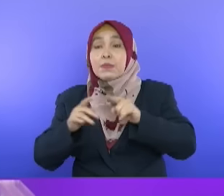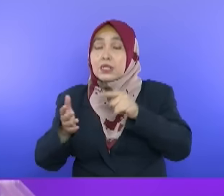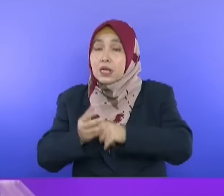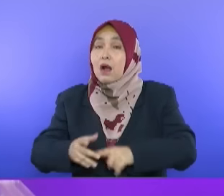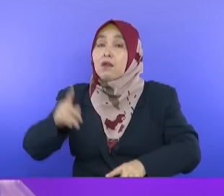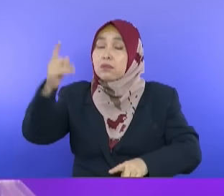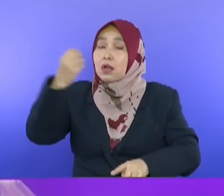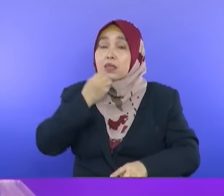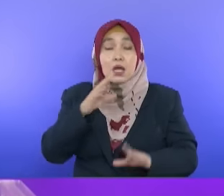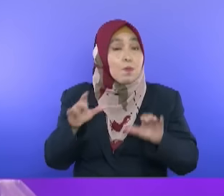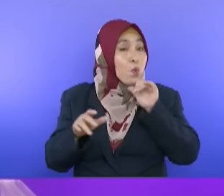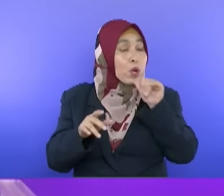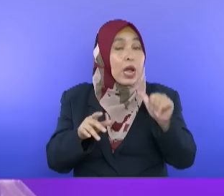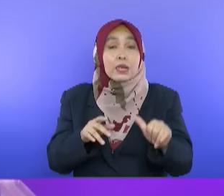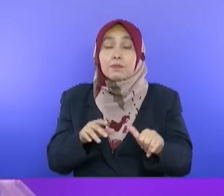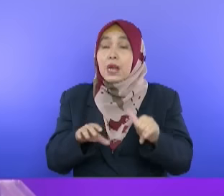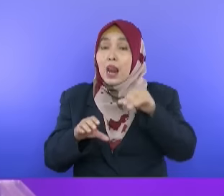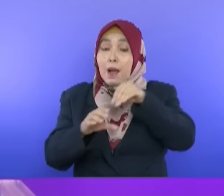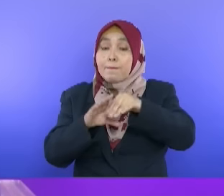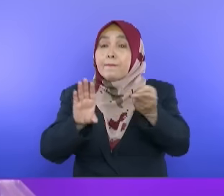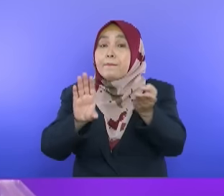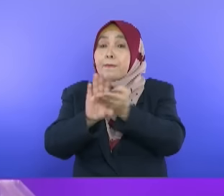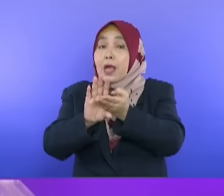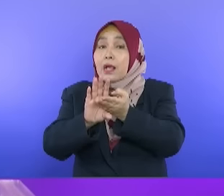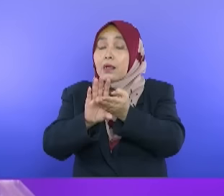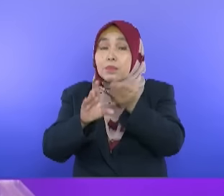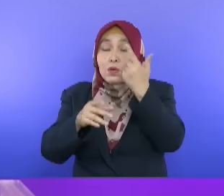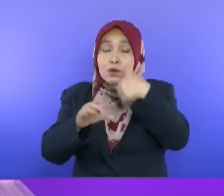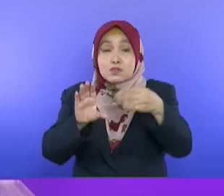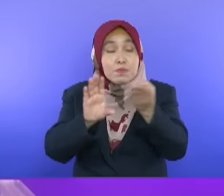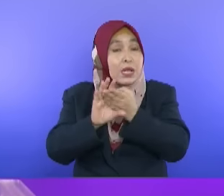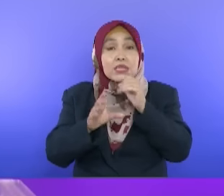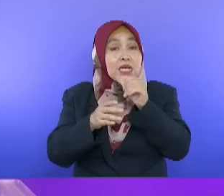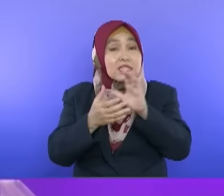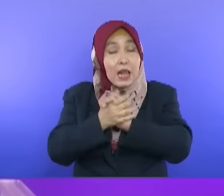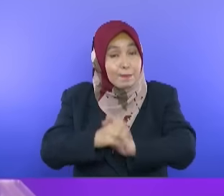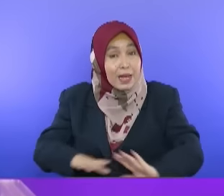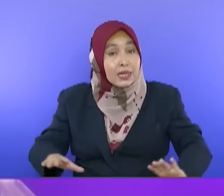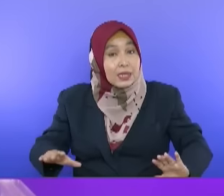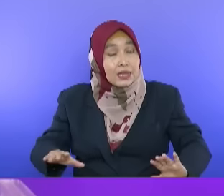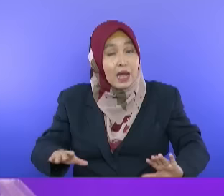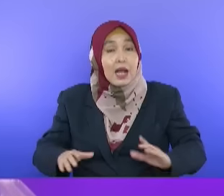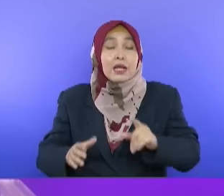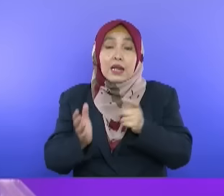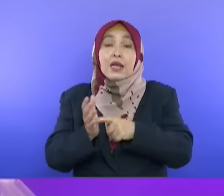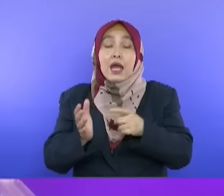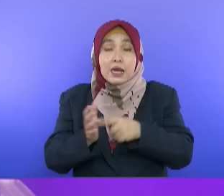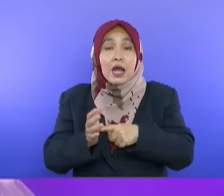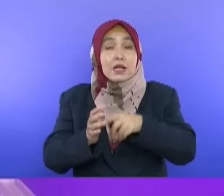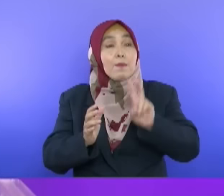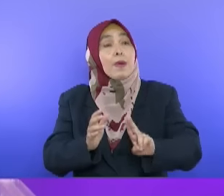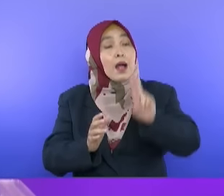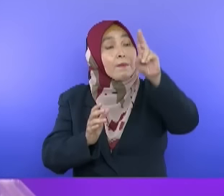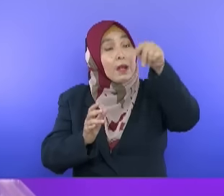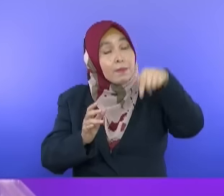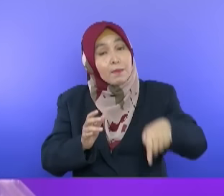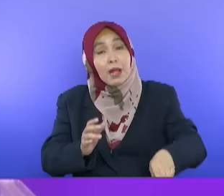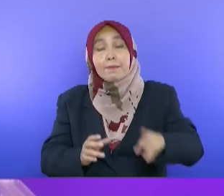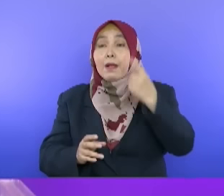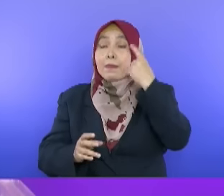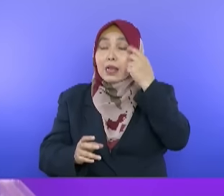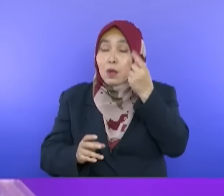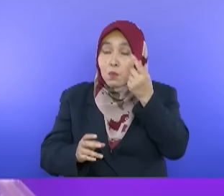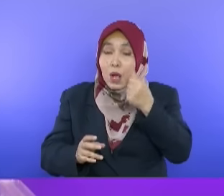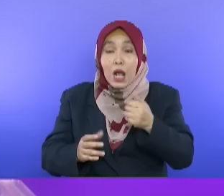Allah kata bukan di sisi di dalam Bank pas di dalam Bank kadang-kadang Tak Sama juga naik dia punya mata uang